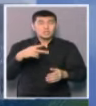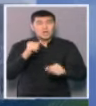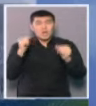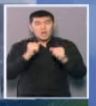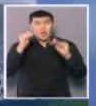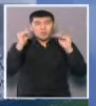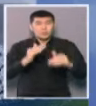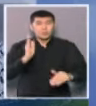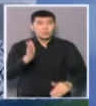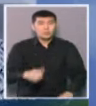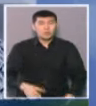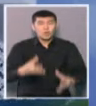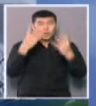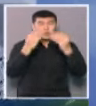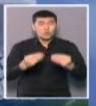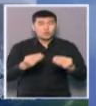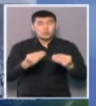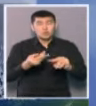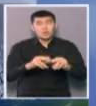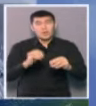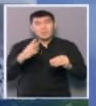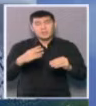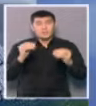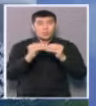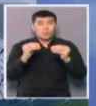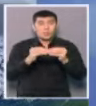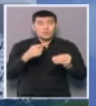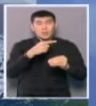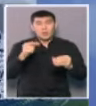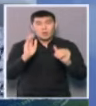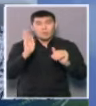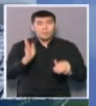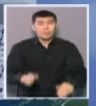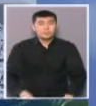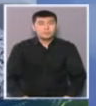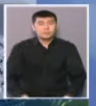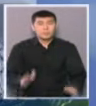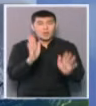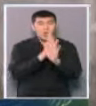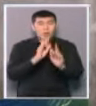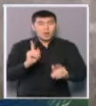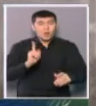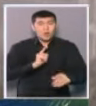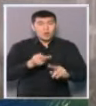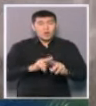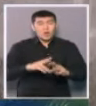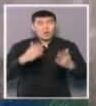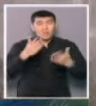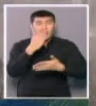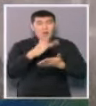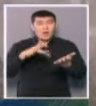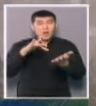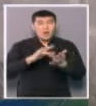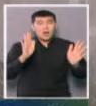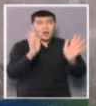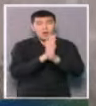дейін төмендейді. Күндіз 5-10 облыстың кей жерлерінде 13 аязға дейін болады деп күтілуде. 3-ші декаданың ортасында